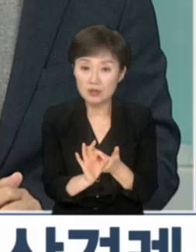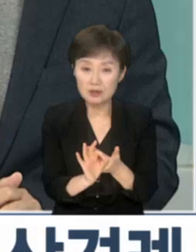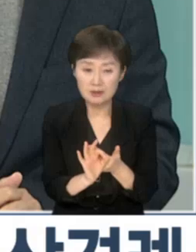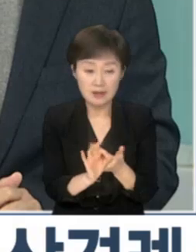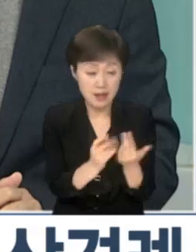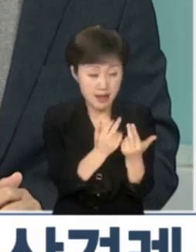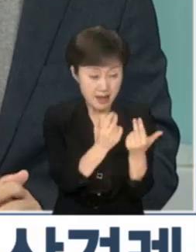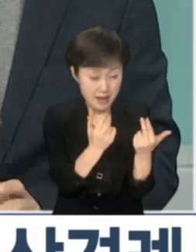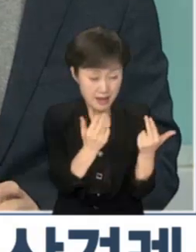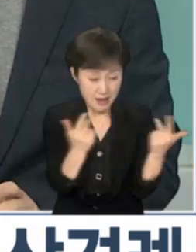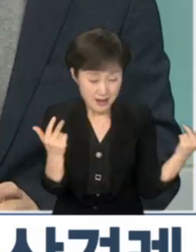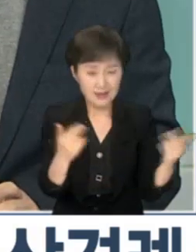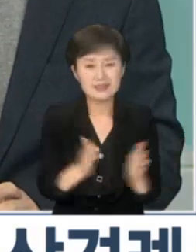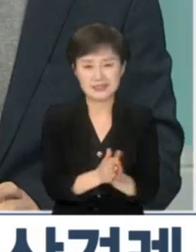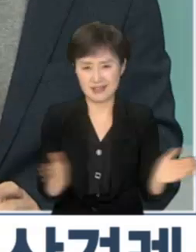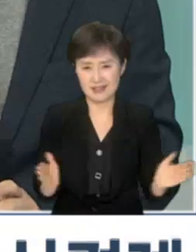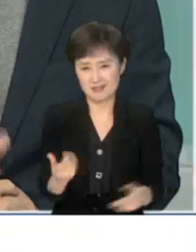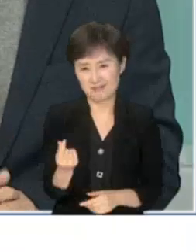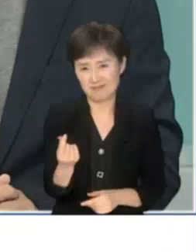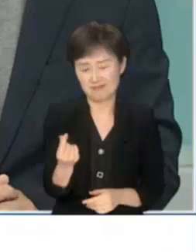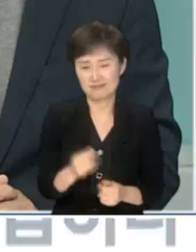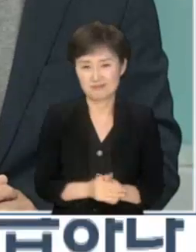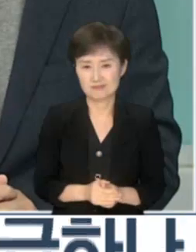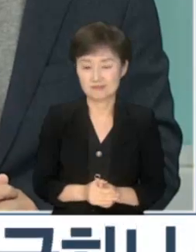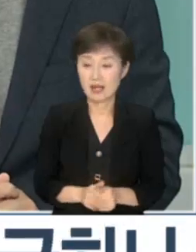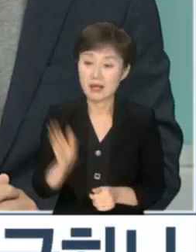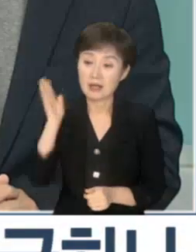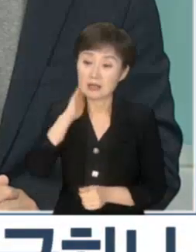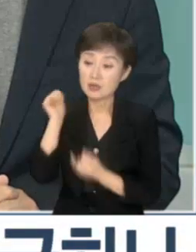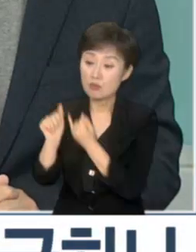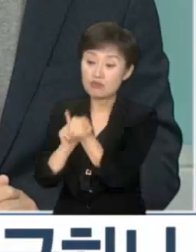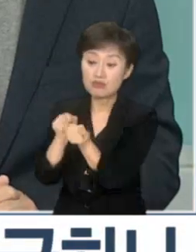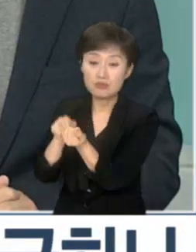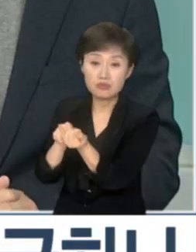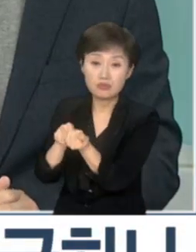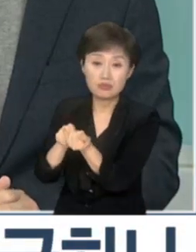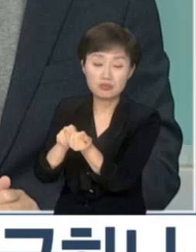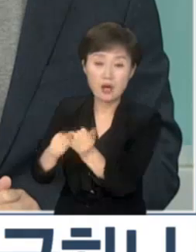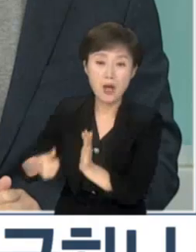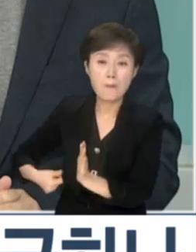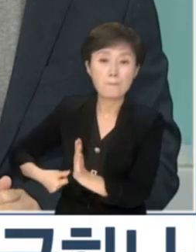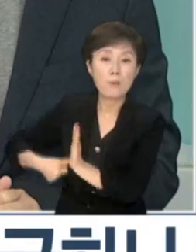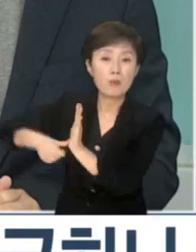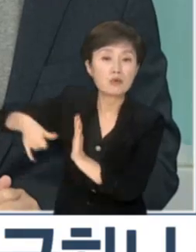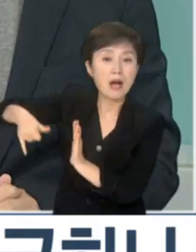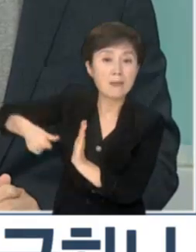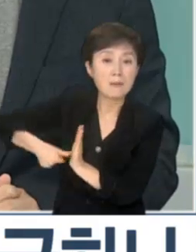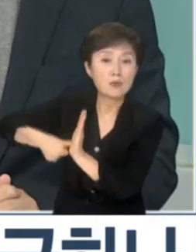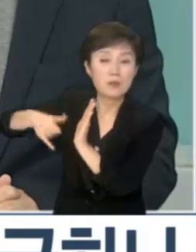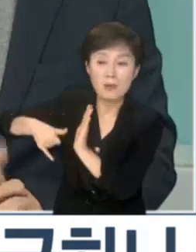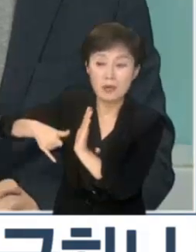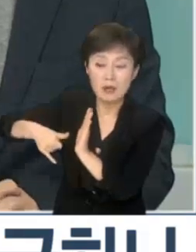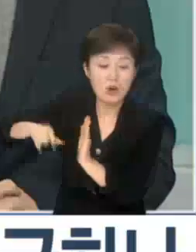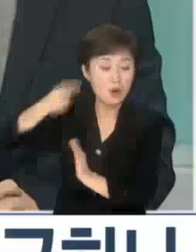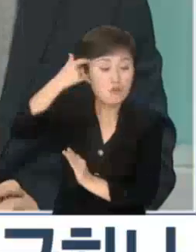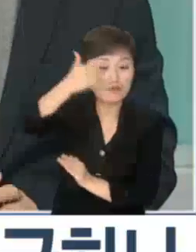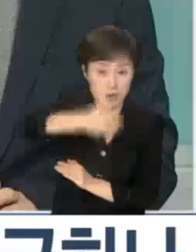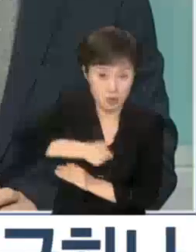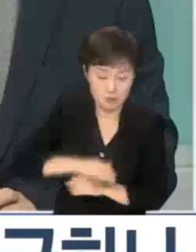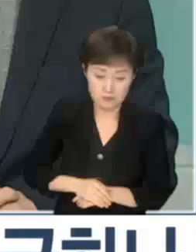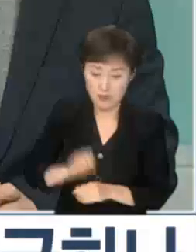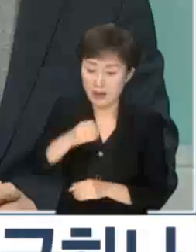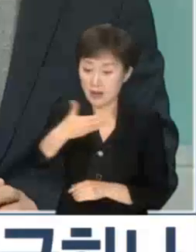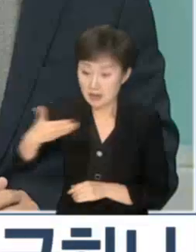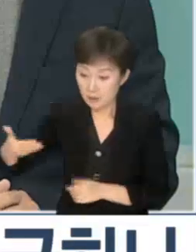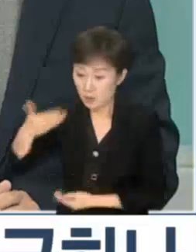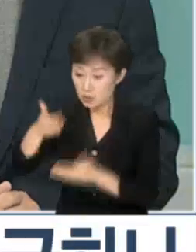검증을 받을 거예요. 당장 그 김건희 여사가 명품백 받은 거 있죠. 그거에 대해서 질문을 받을 거고요. 양평 고속도로 의혹에